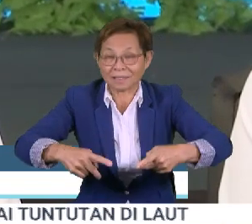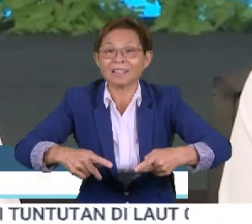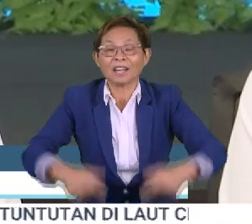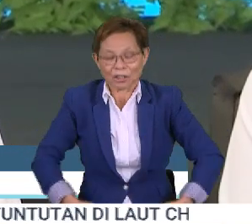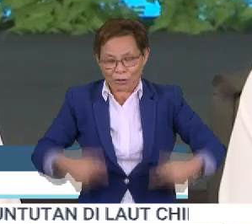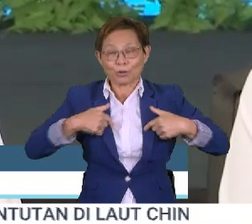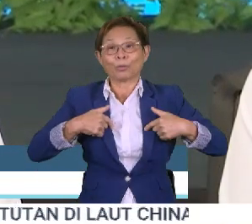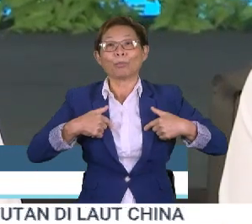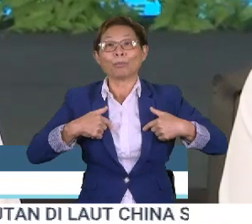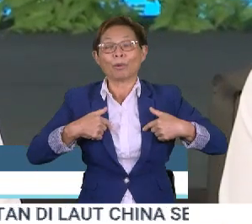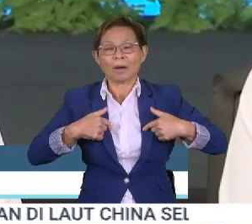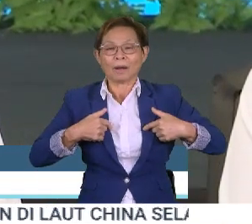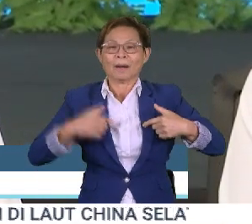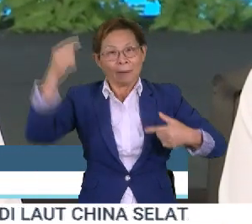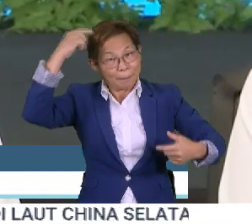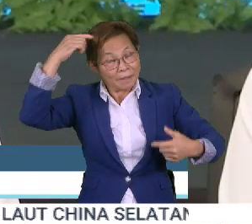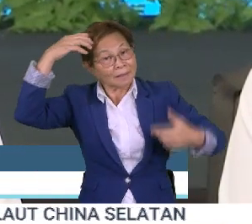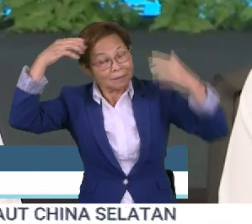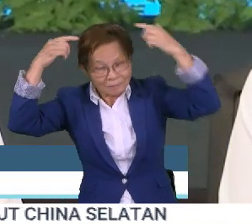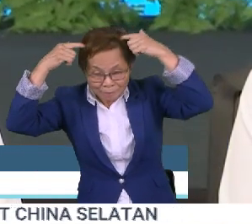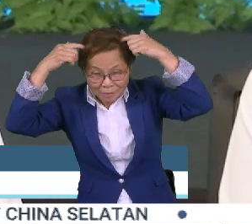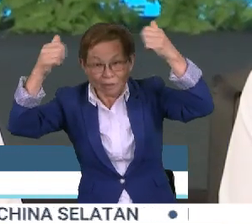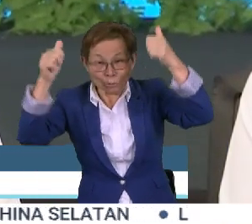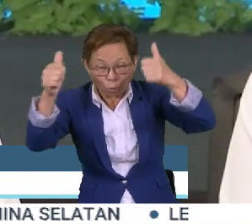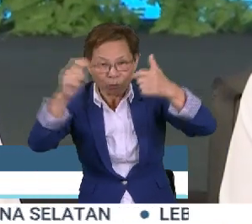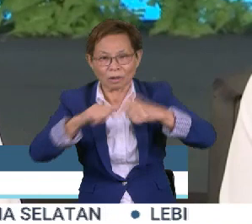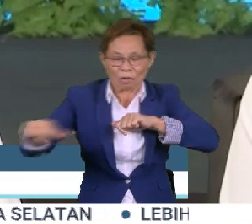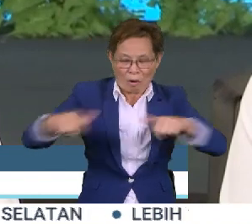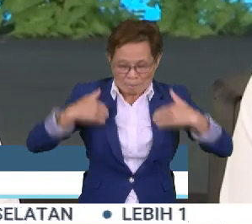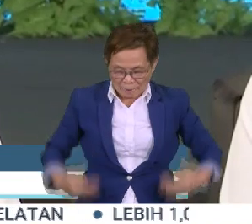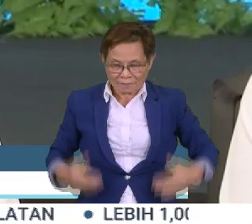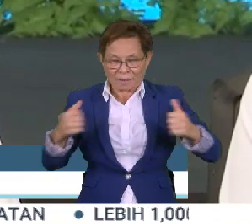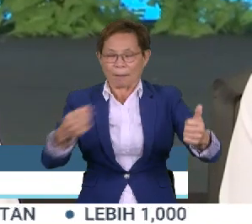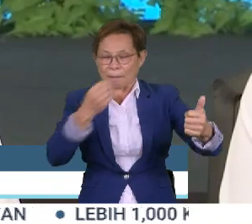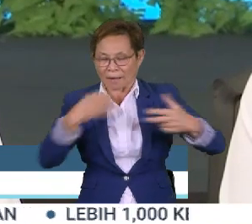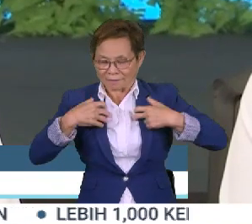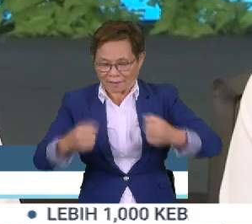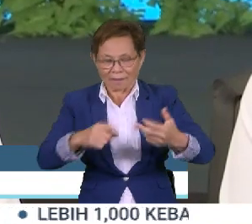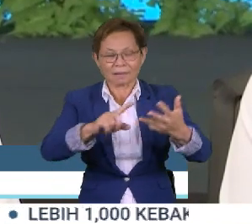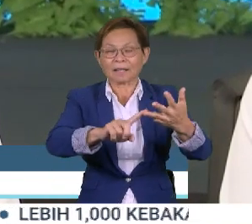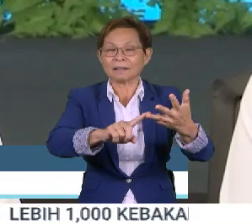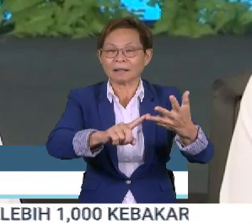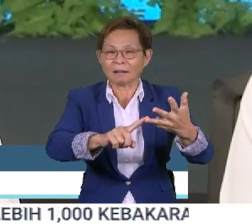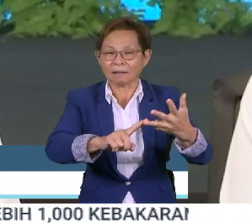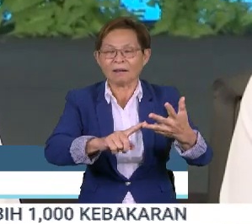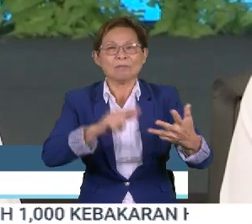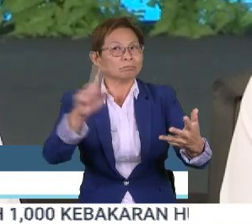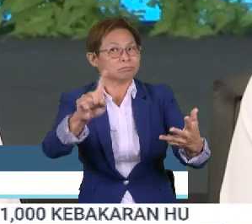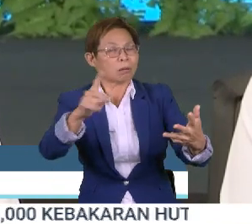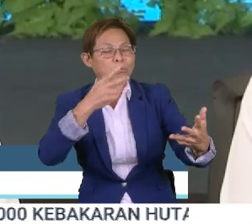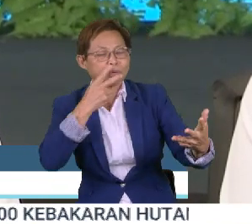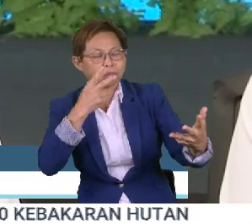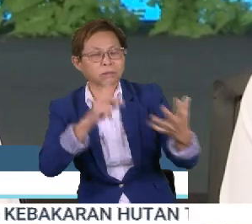fokus kepada mindah sehat activity fisikal pemakaian sehat dan selamat dan juga tidak merokok